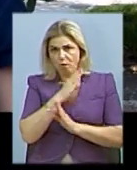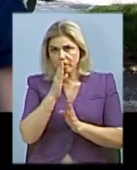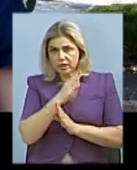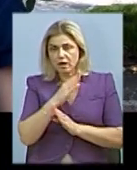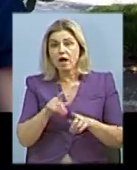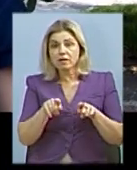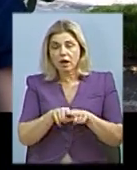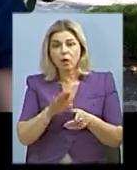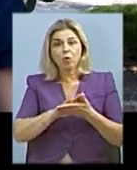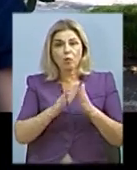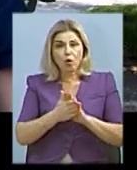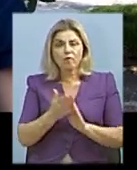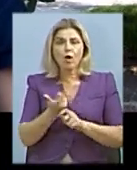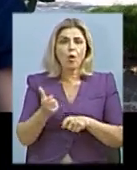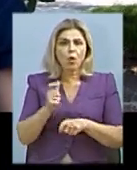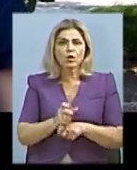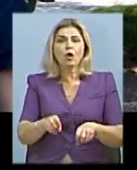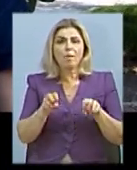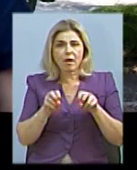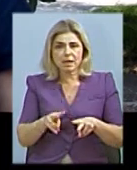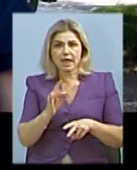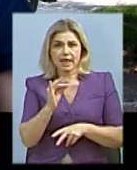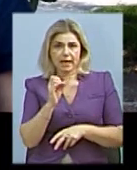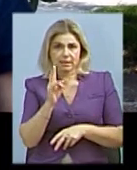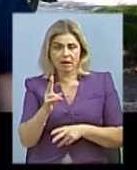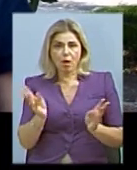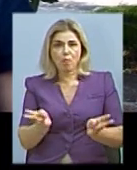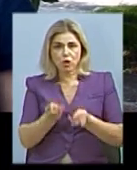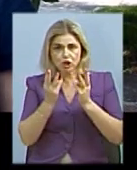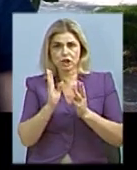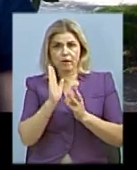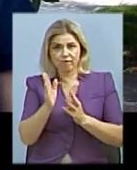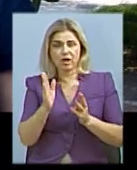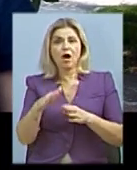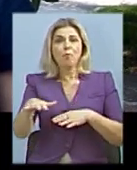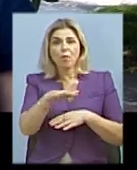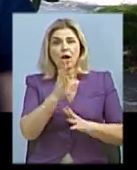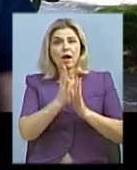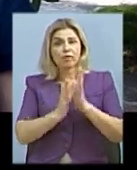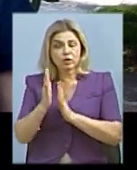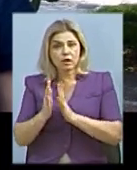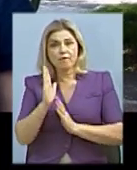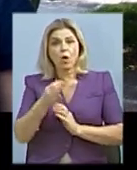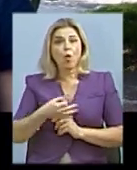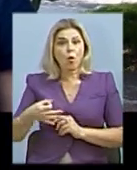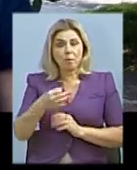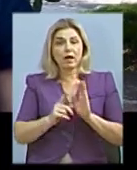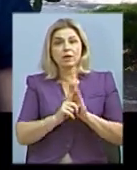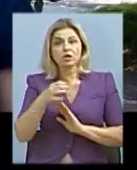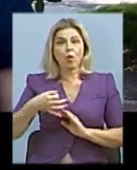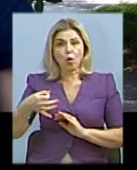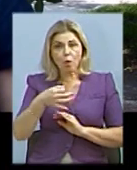повітря. До таких умов надто високий ризик виникнення пожеж в екосистемах. Так, в області з початку року